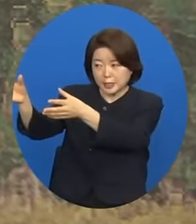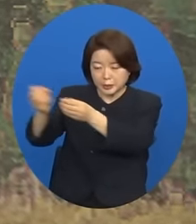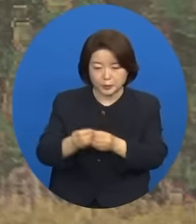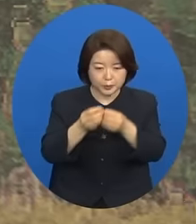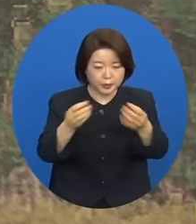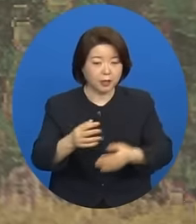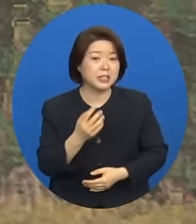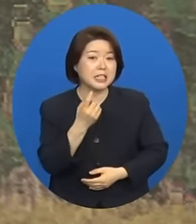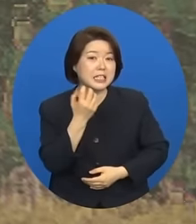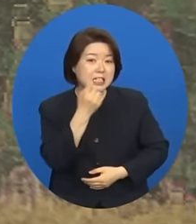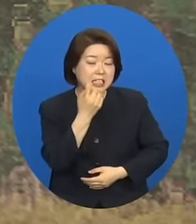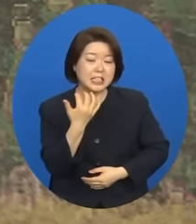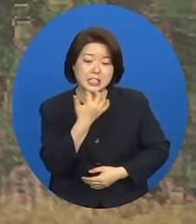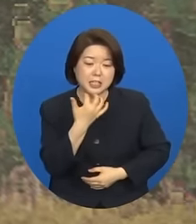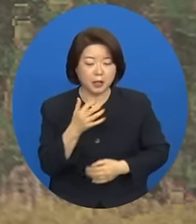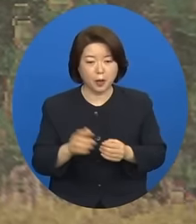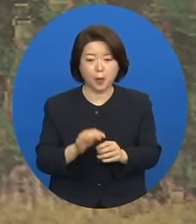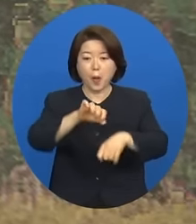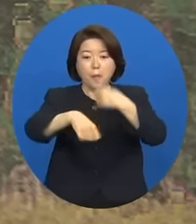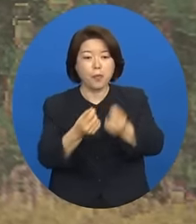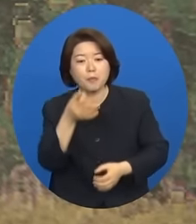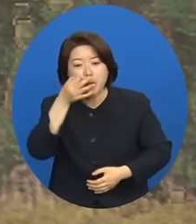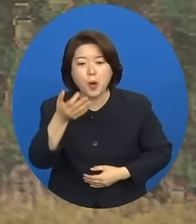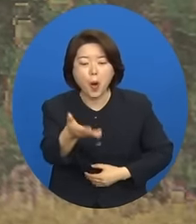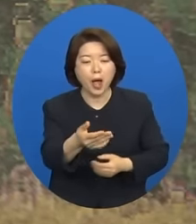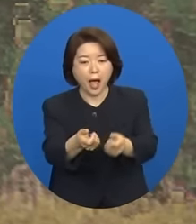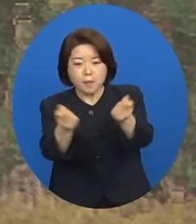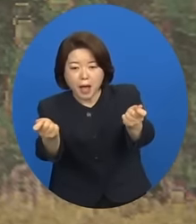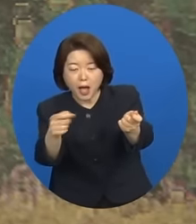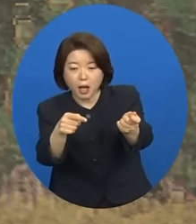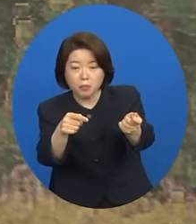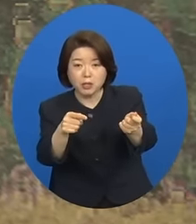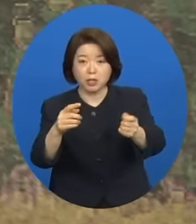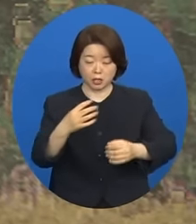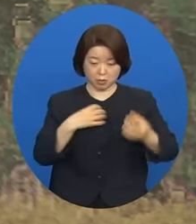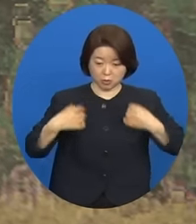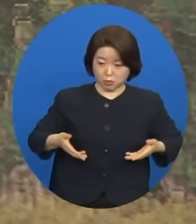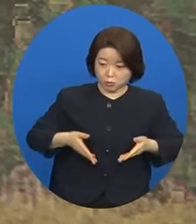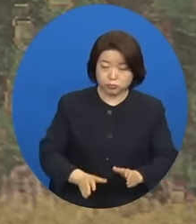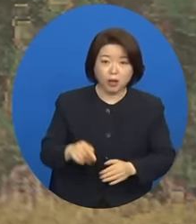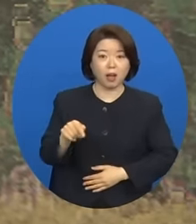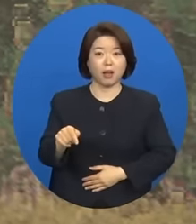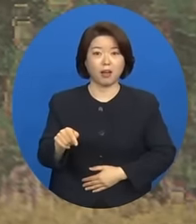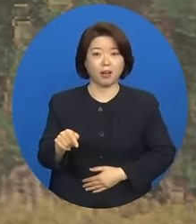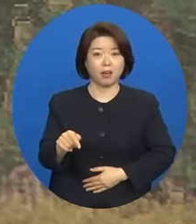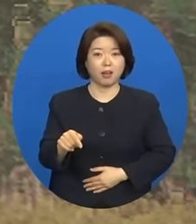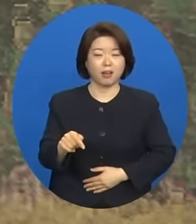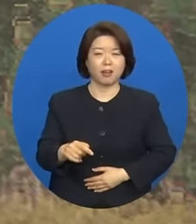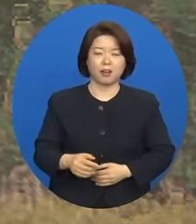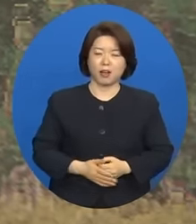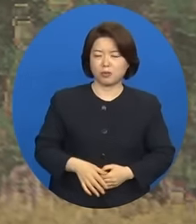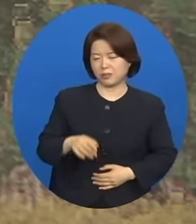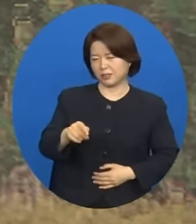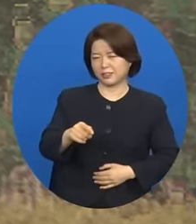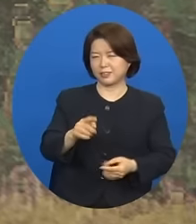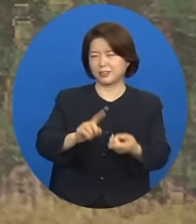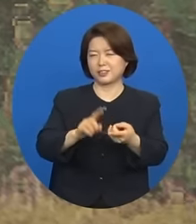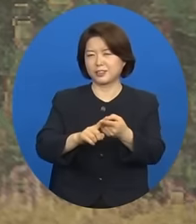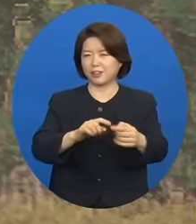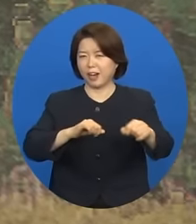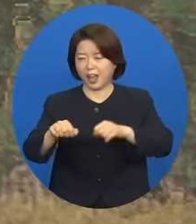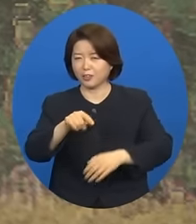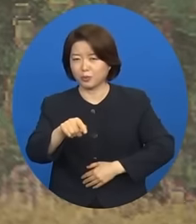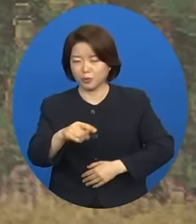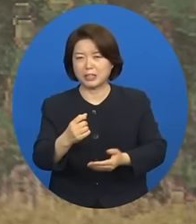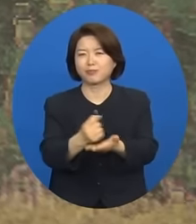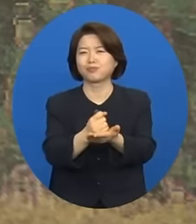낸 다음에 그거를 동물들에게 보여줘서 새끼를 가지게 되면 뭐 얼룩무늬가 나오고 뭐 이러니까 뭐 그렇게 한다고 사실 동물들이 뭐 얼룩지고